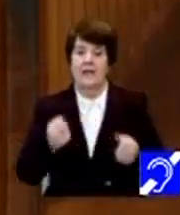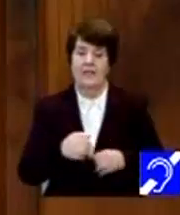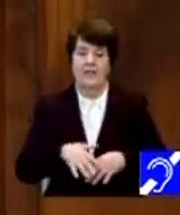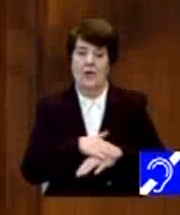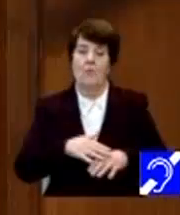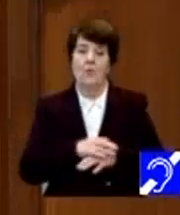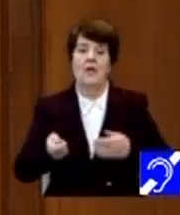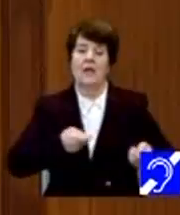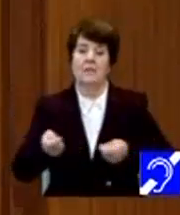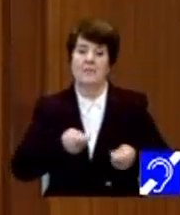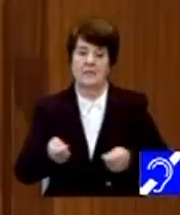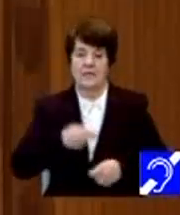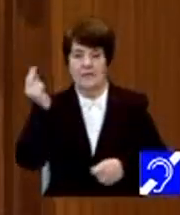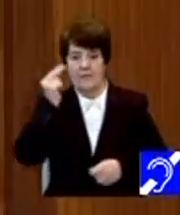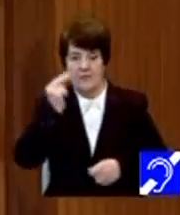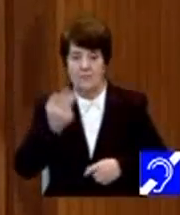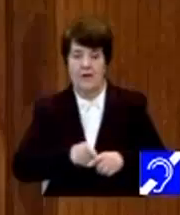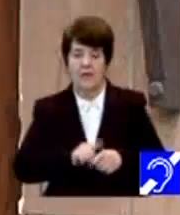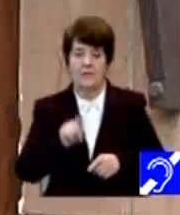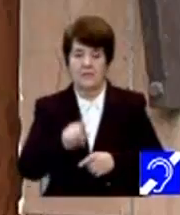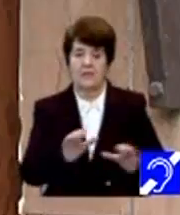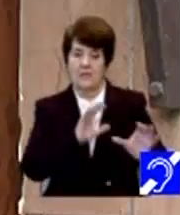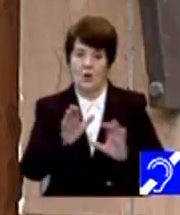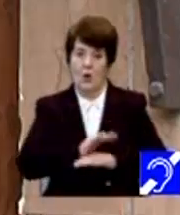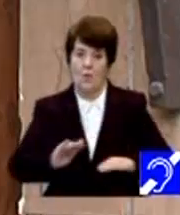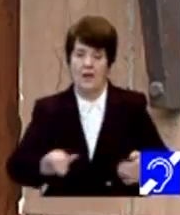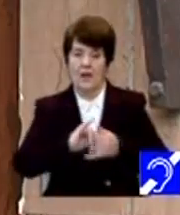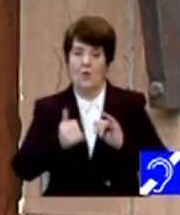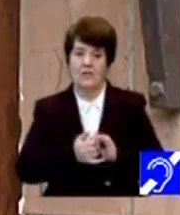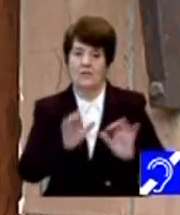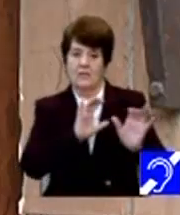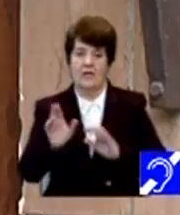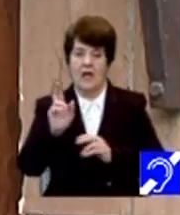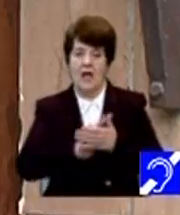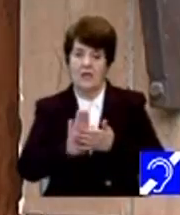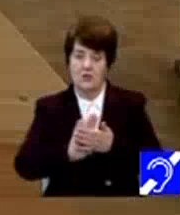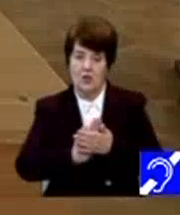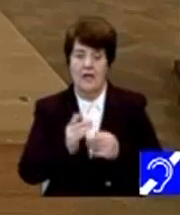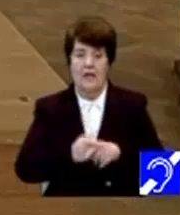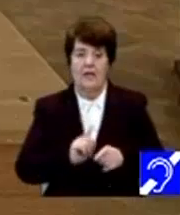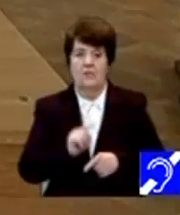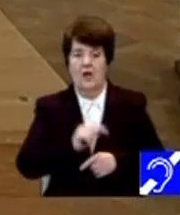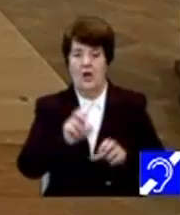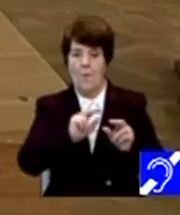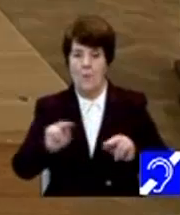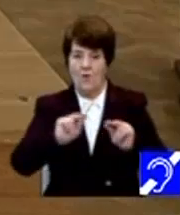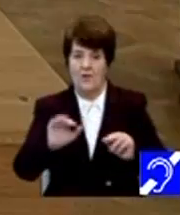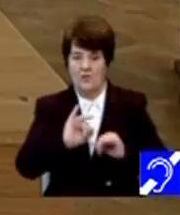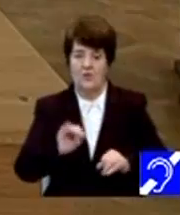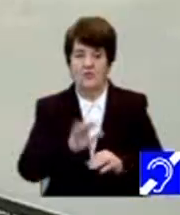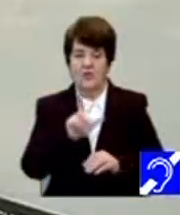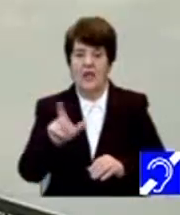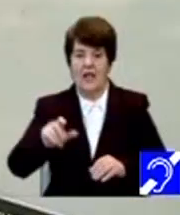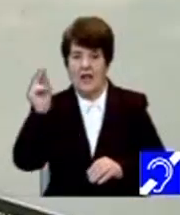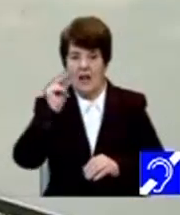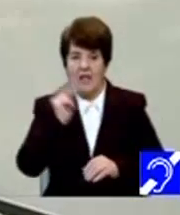de Sănătate Publică, administrația instituțiilor de învățământ trebuie să le asigure copiilor condiții de respectare a igienii, iar profesorii și elevii din